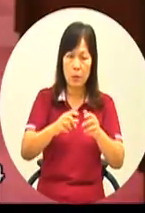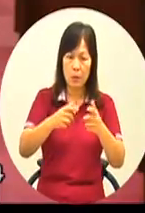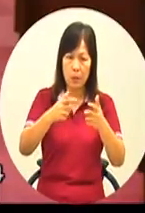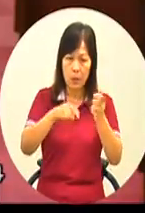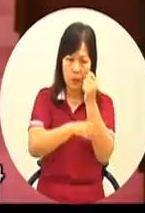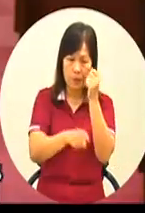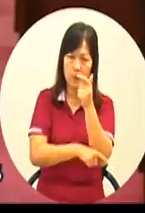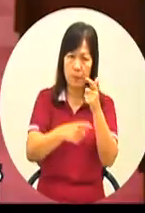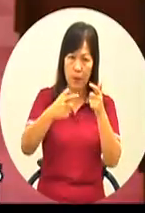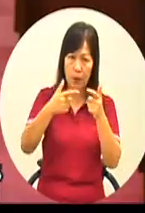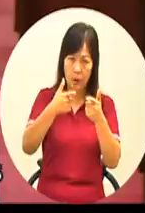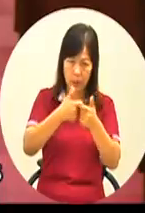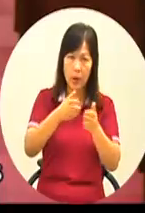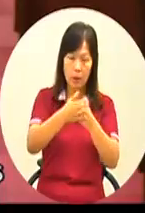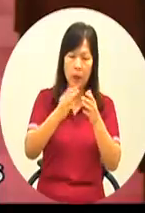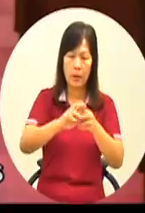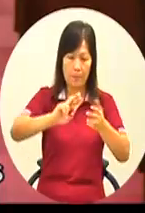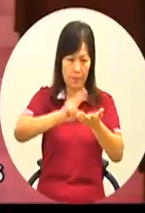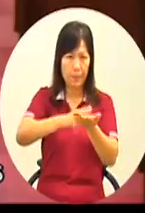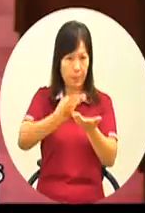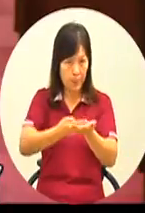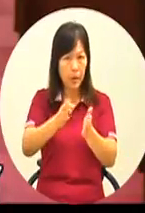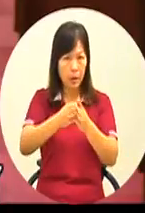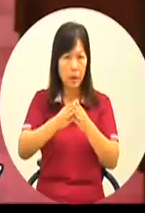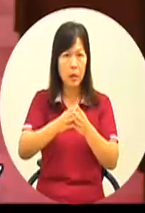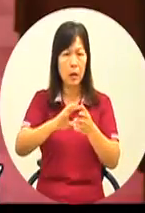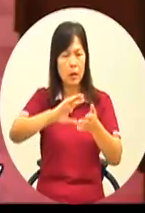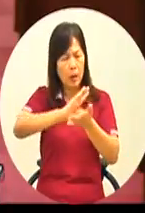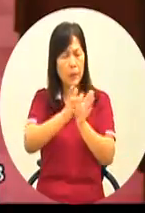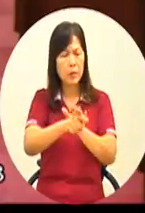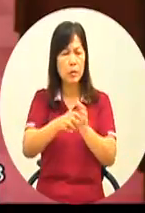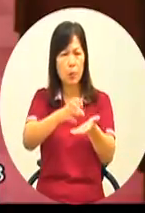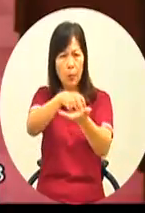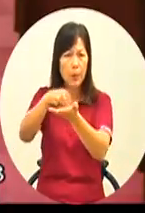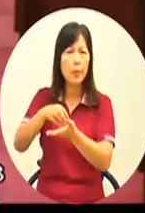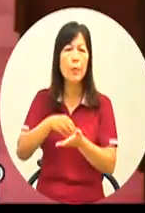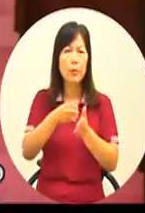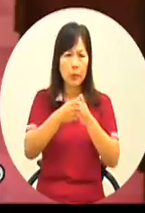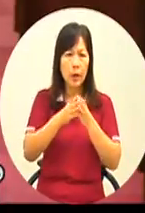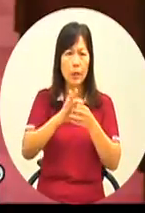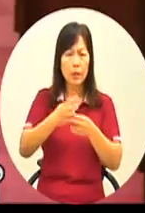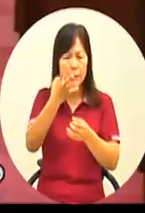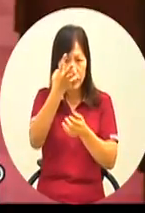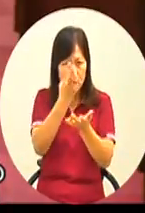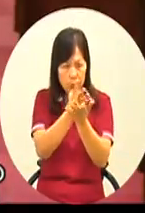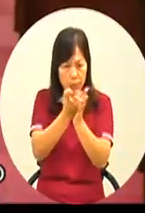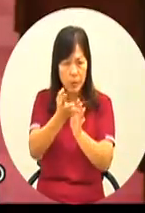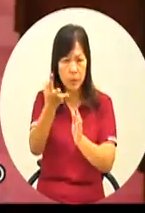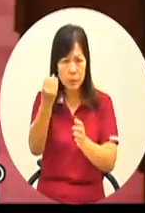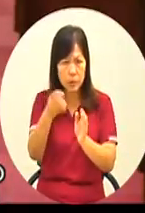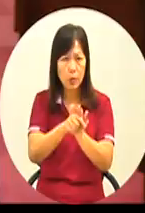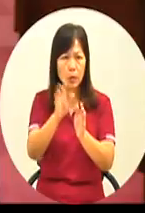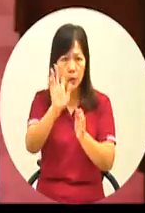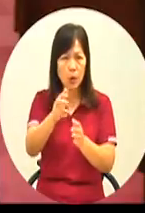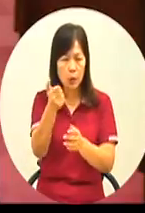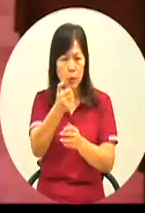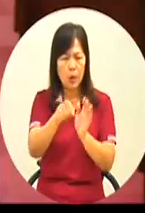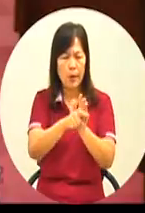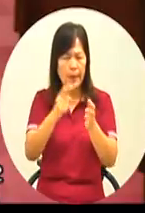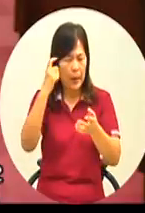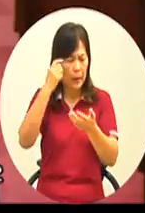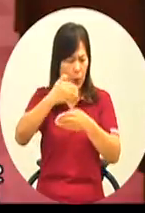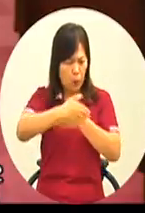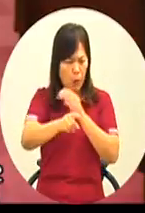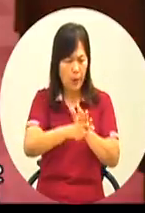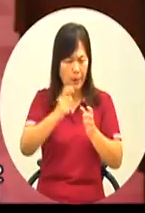是爱迄个去变更嘛，哦新办事业嘛，新办事业请着本来四十几项，只用个请他五十几项嘛，实在是很繁杂。但